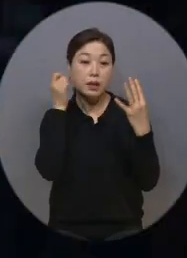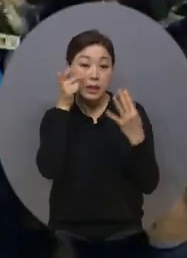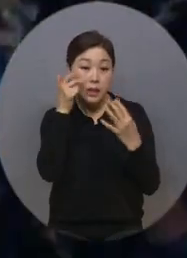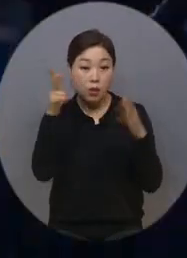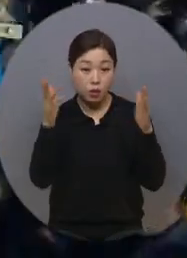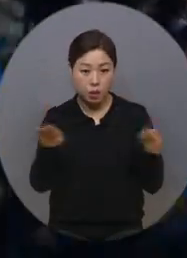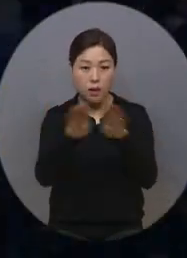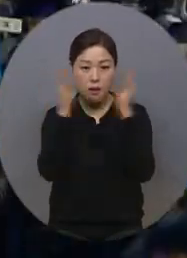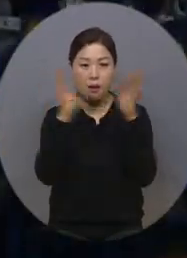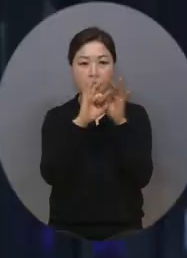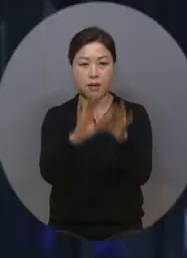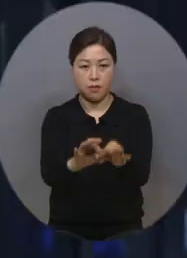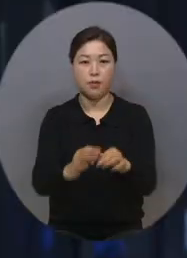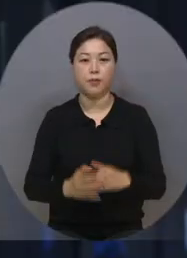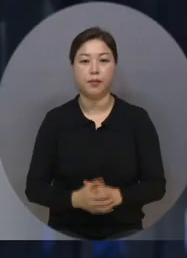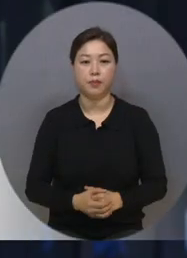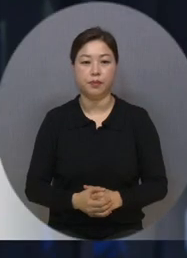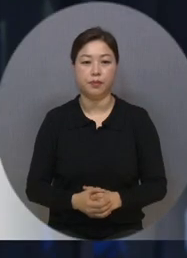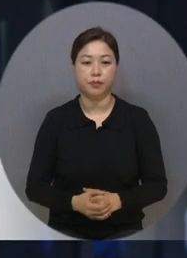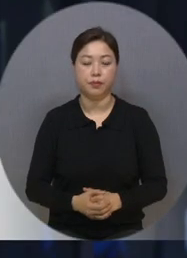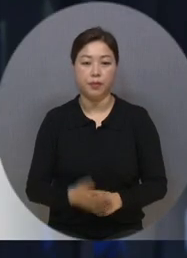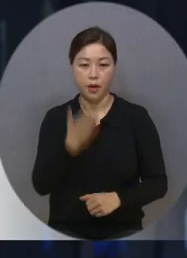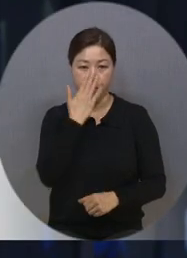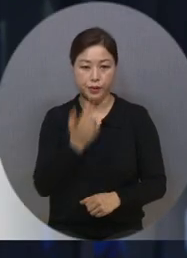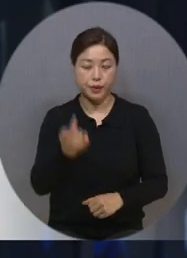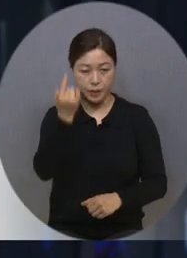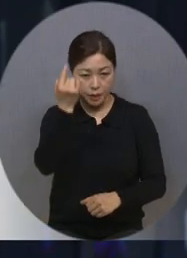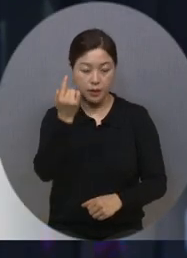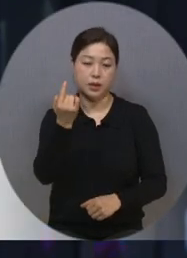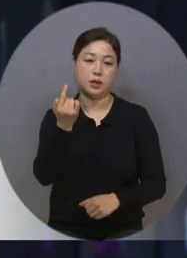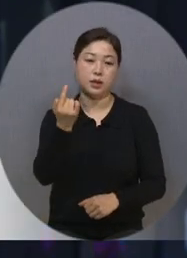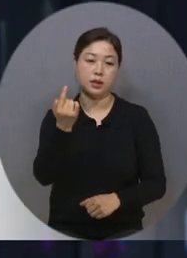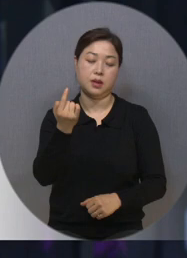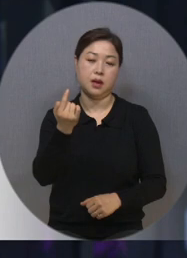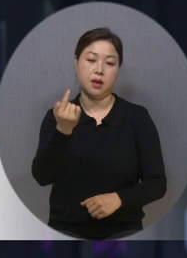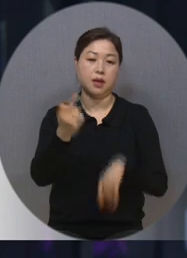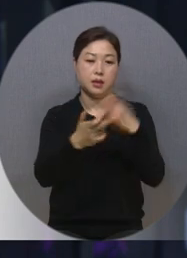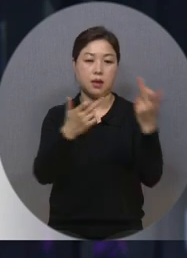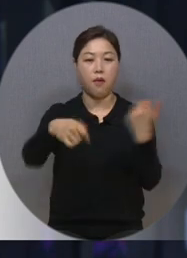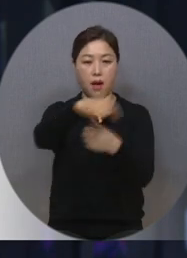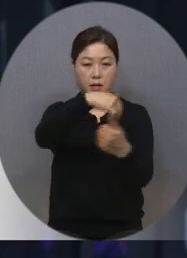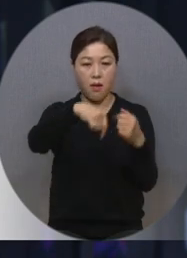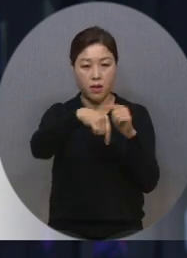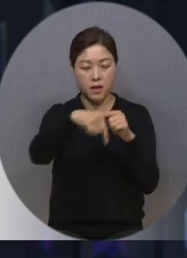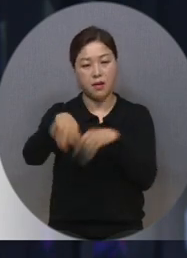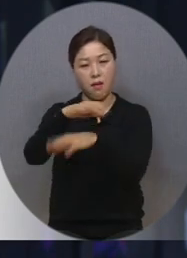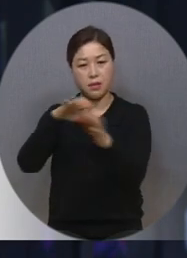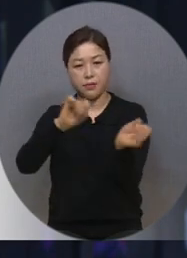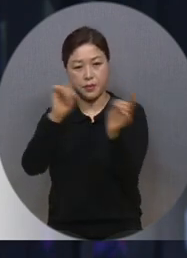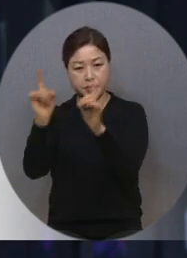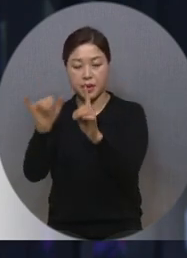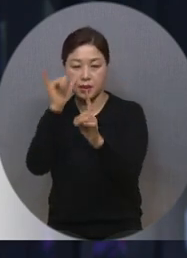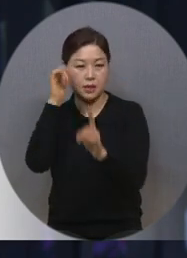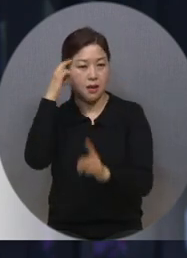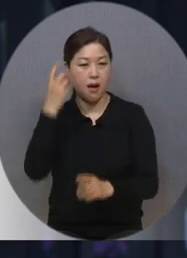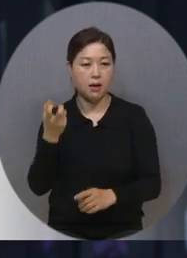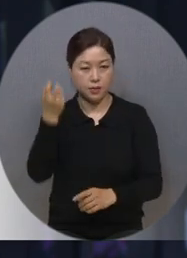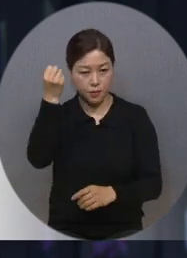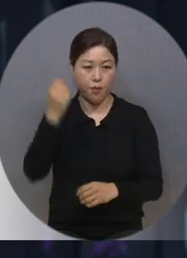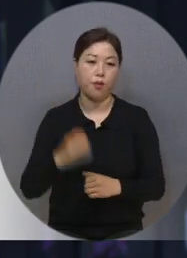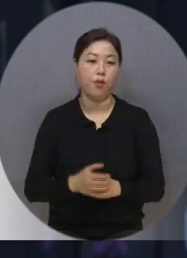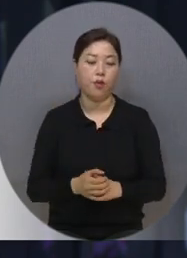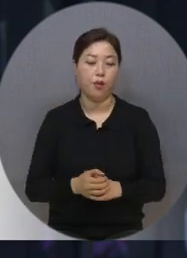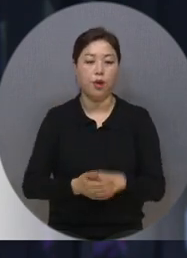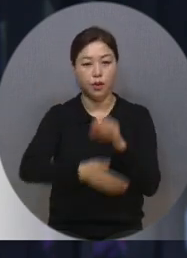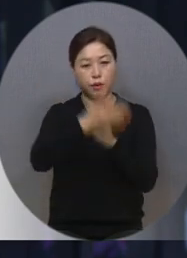시작을 알렸습니다. 순천은 생태가 경제를 살린다는 철학을 갖고